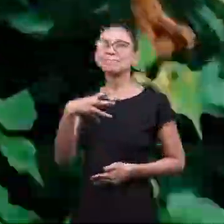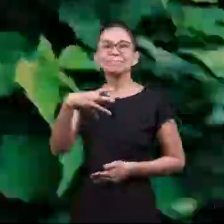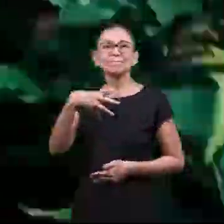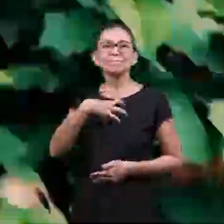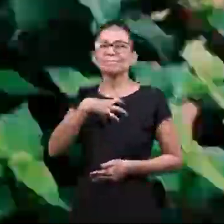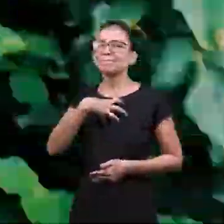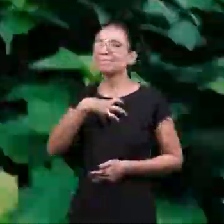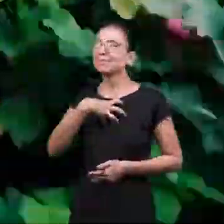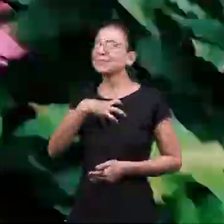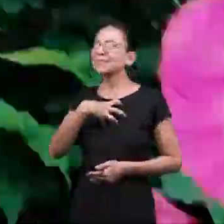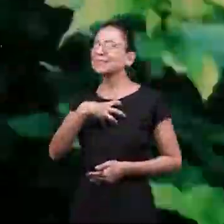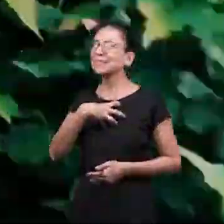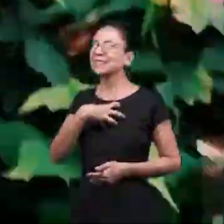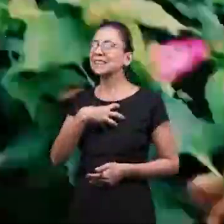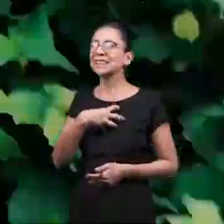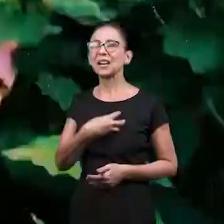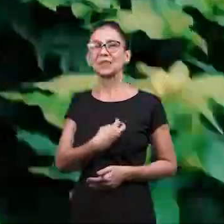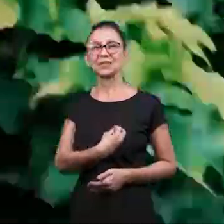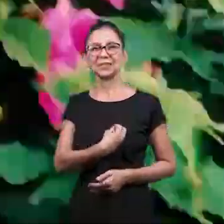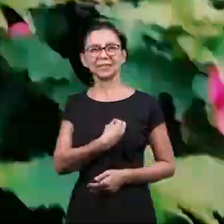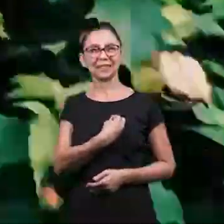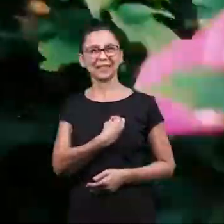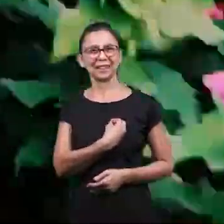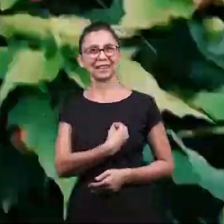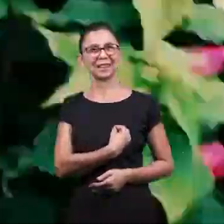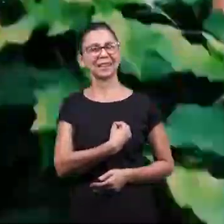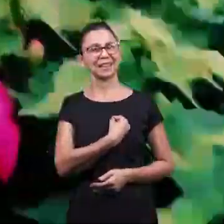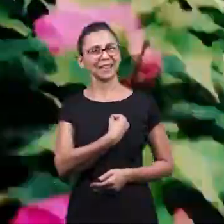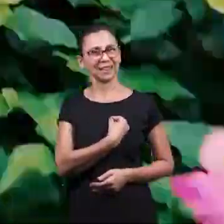И в жизни дает смысл.